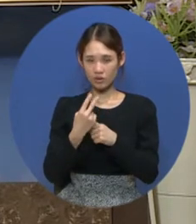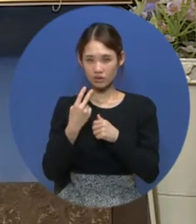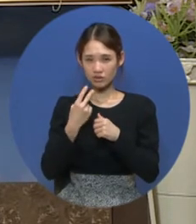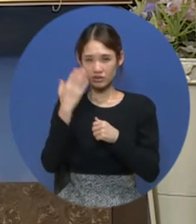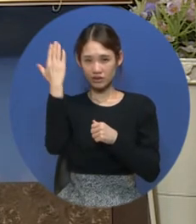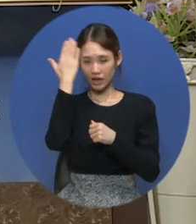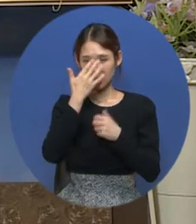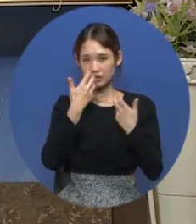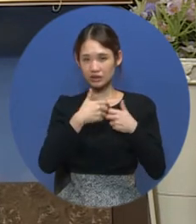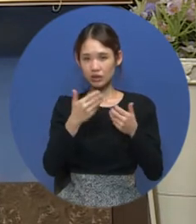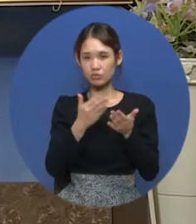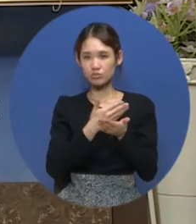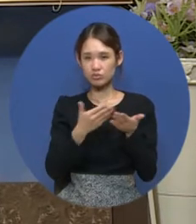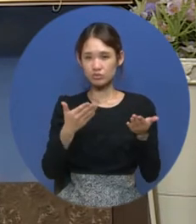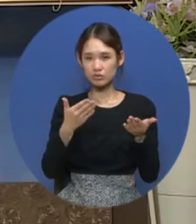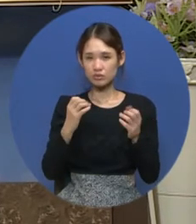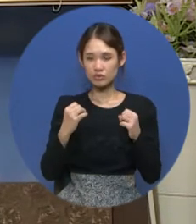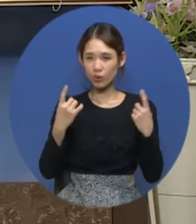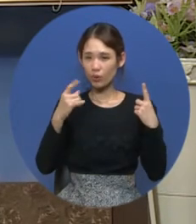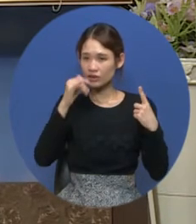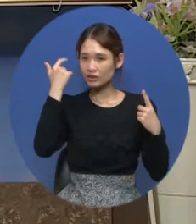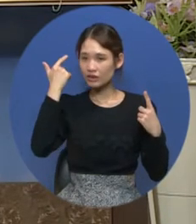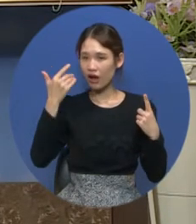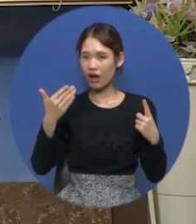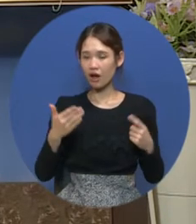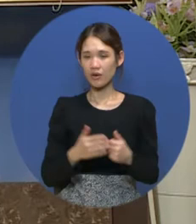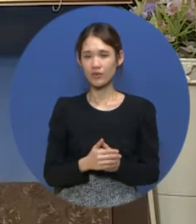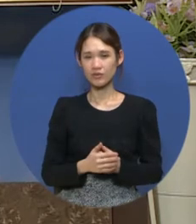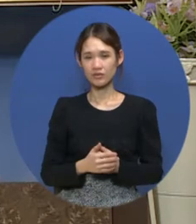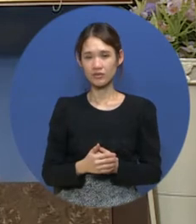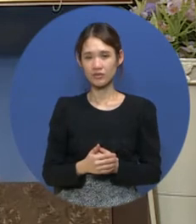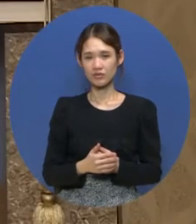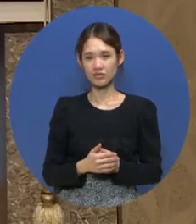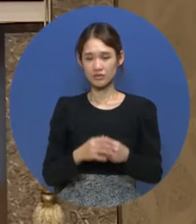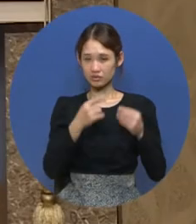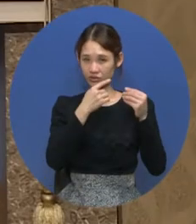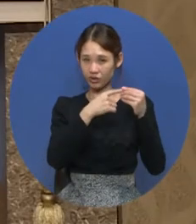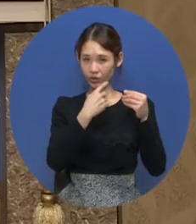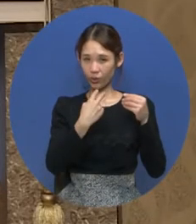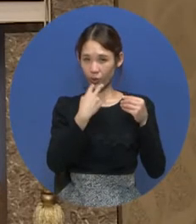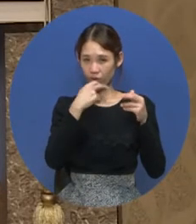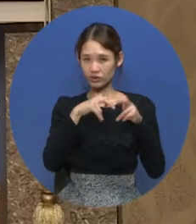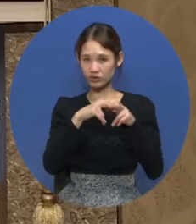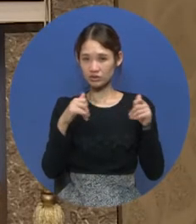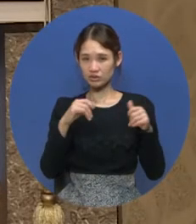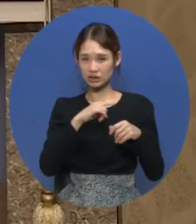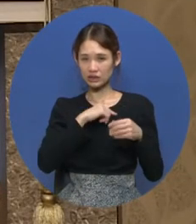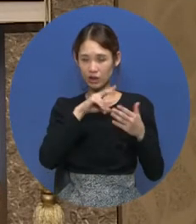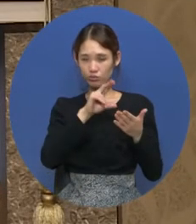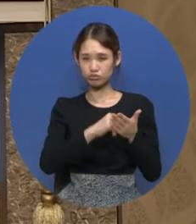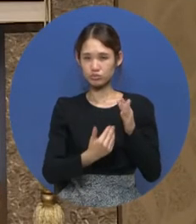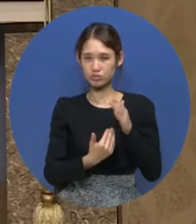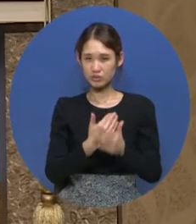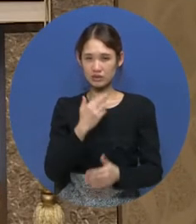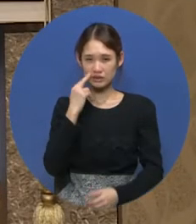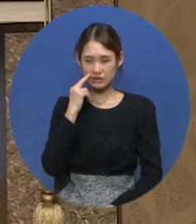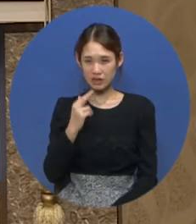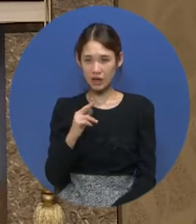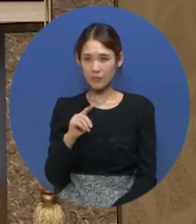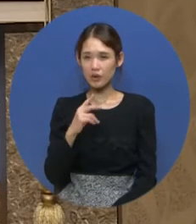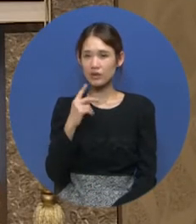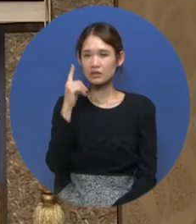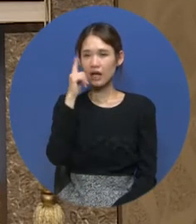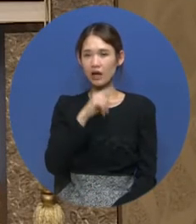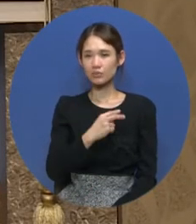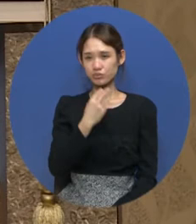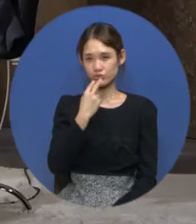하시게 된 계기가 있으신가요 5 일단은 9급 장애인 들한테 가정 분들의 가 되는건 미세먼지 라고